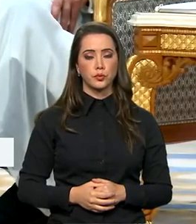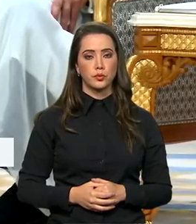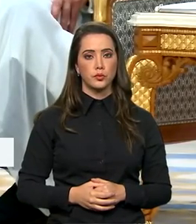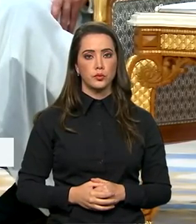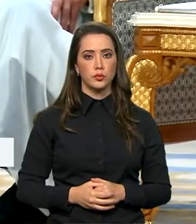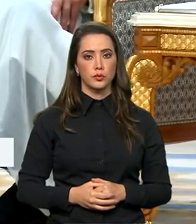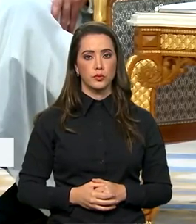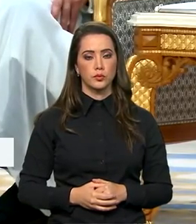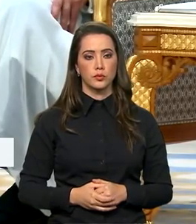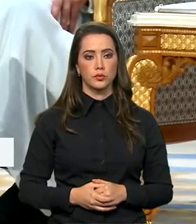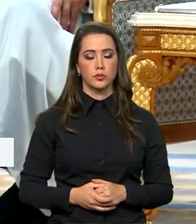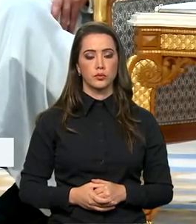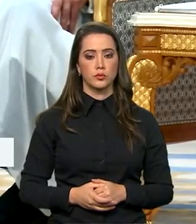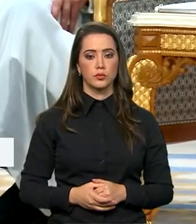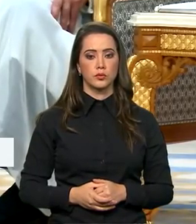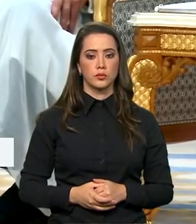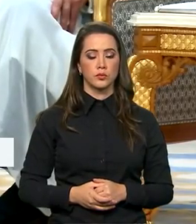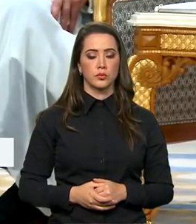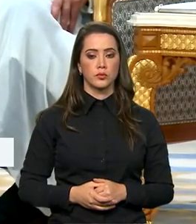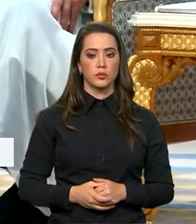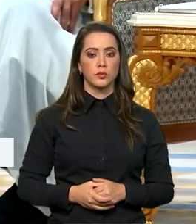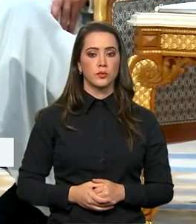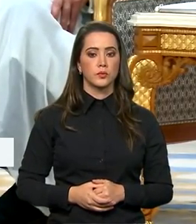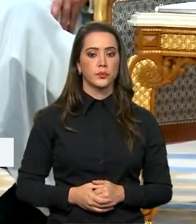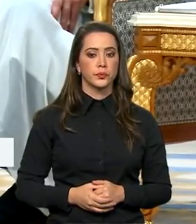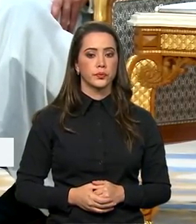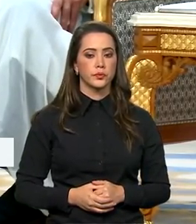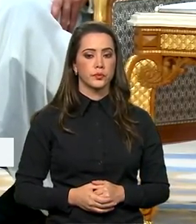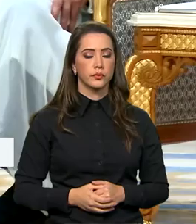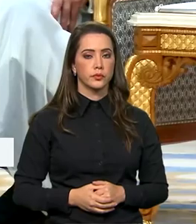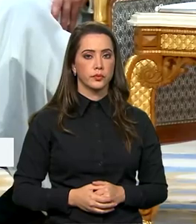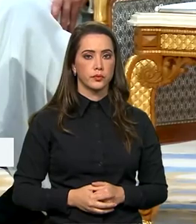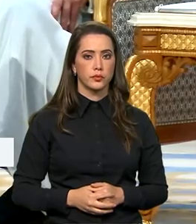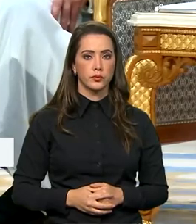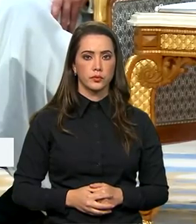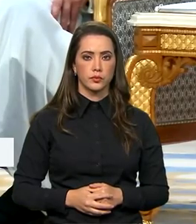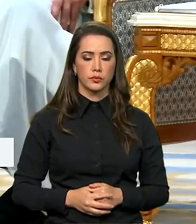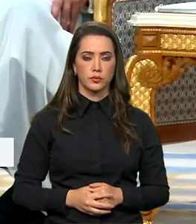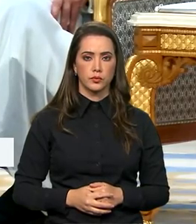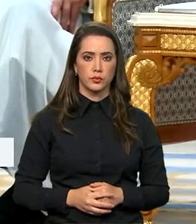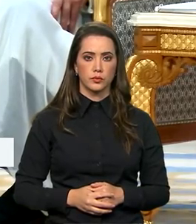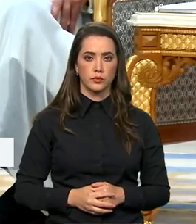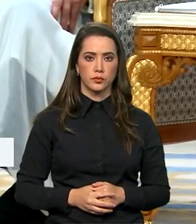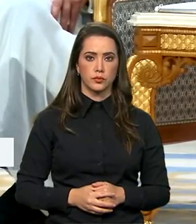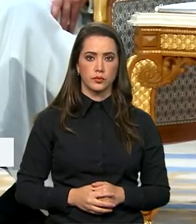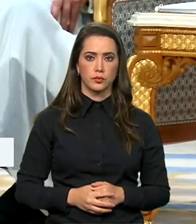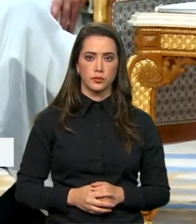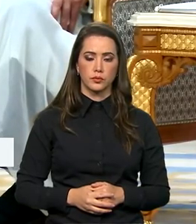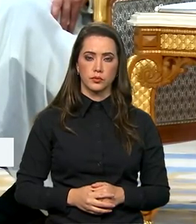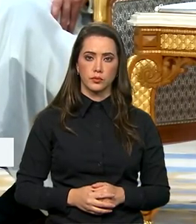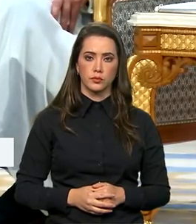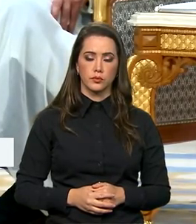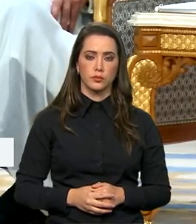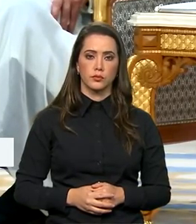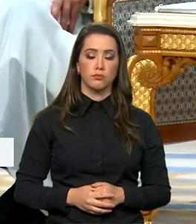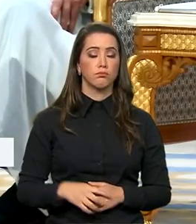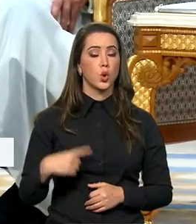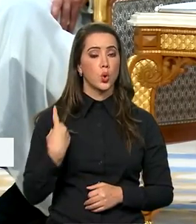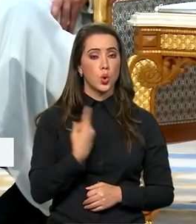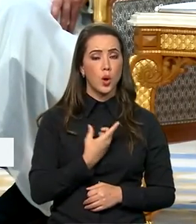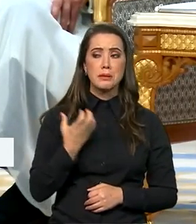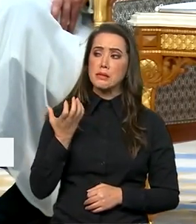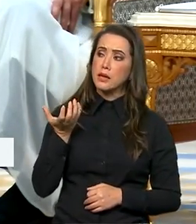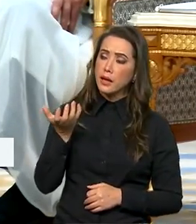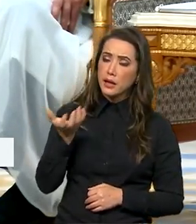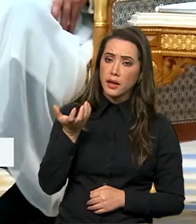بالتاكيد كانت لحظه بارزه ومهمه في تعزيز العلاقات بين منطقتينا. Queremos